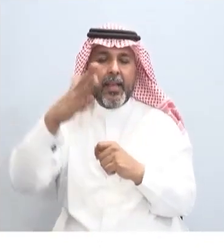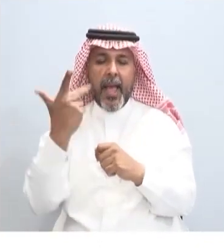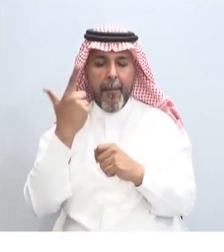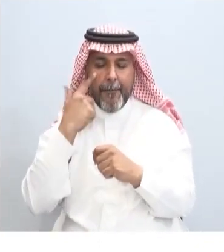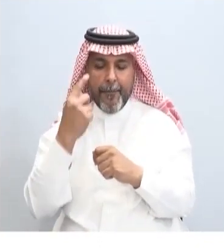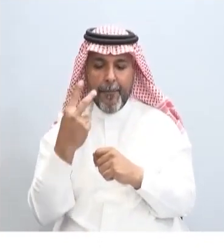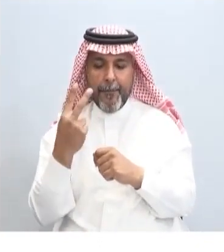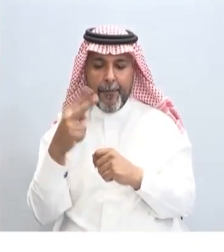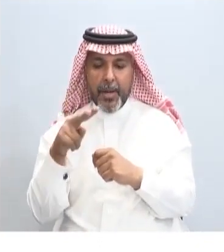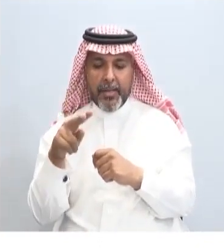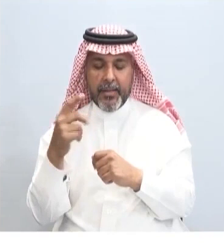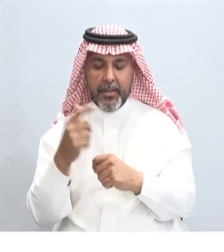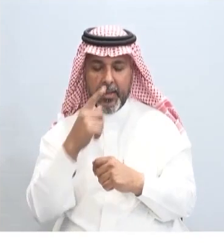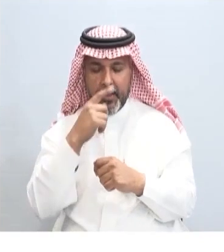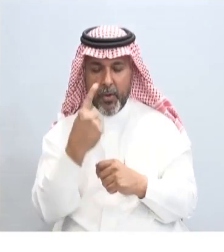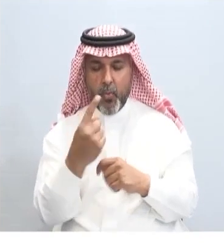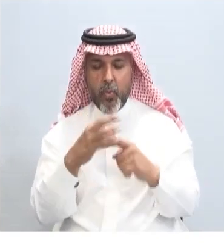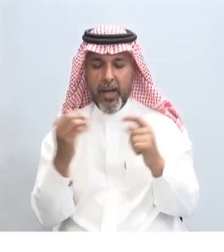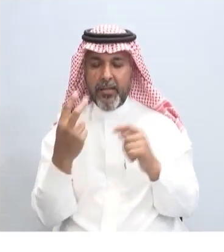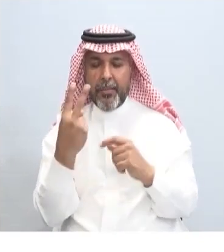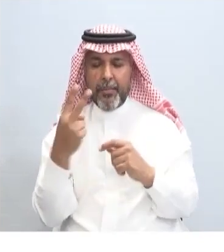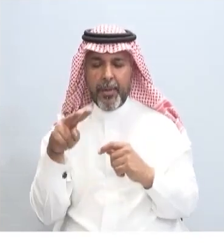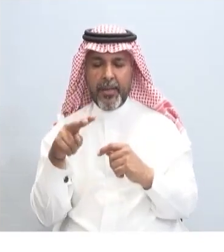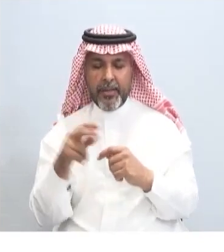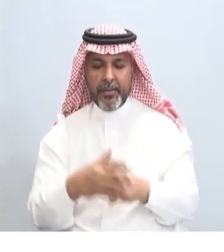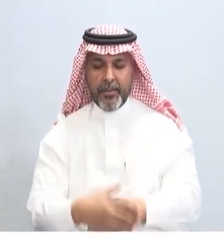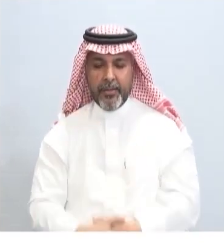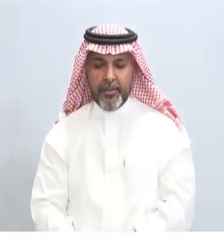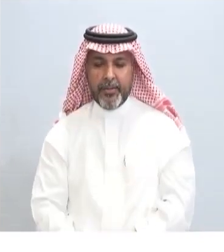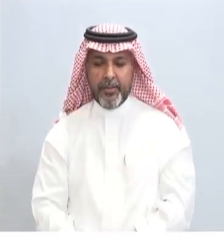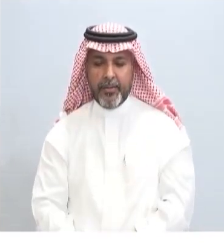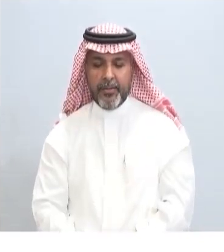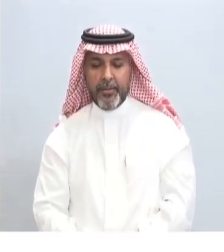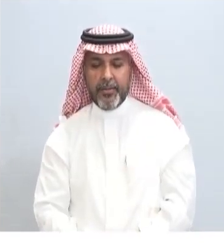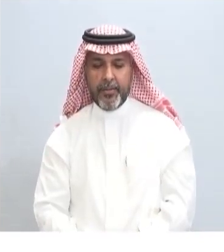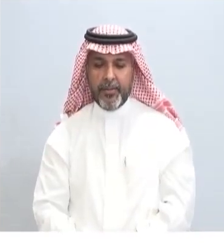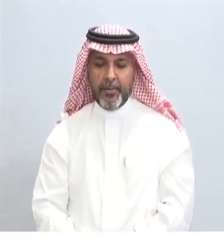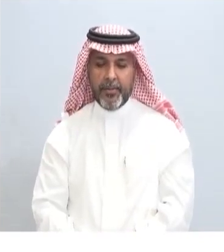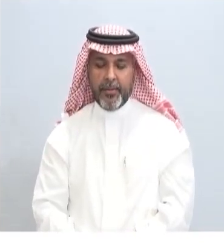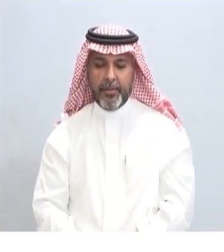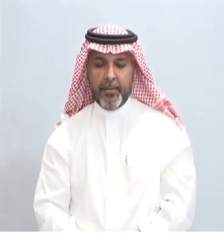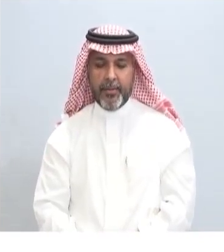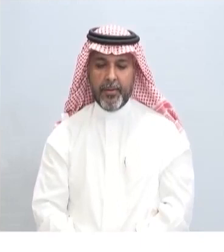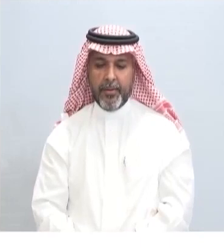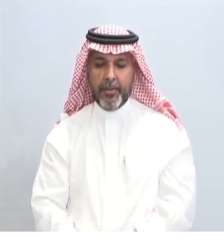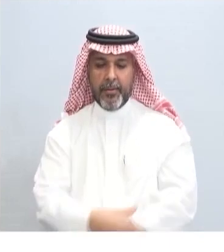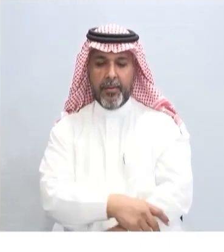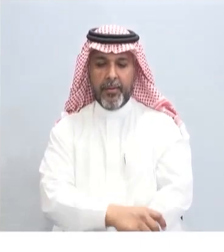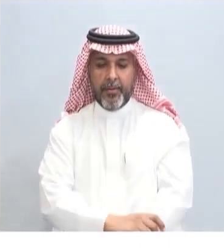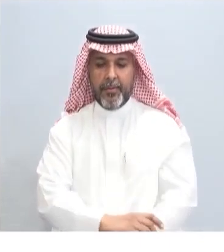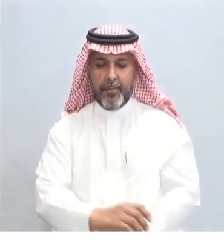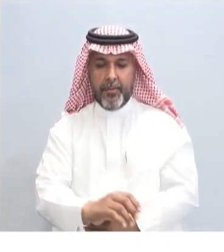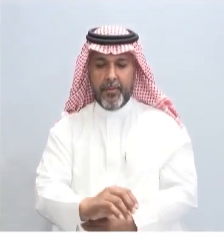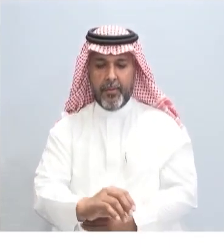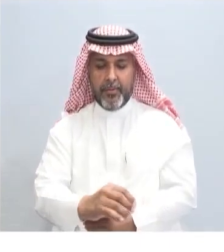لا وبالتالي بقول واح ناقص 20 من اصل 300 طبعا انت الواحد ممكن تشكله كيف ما